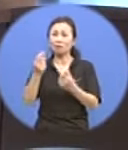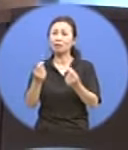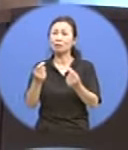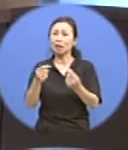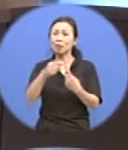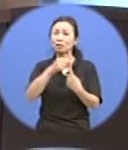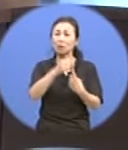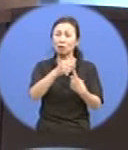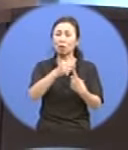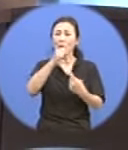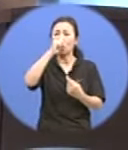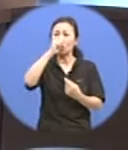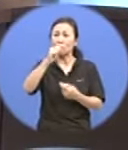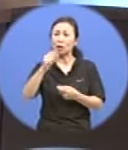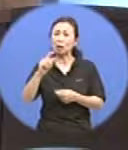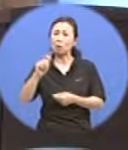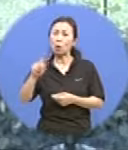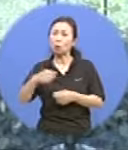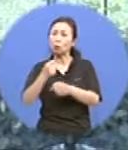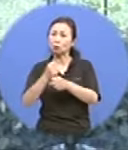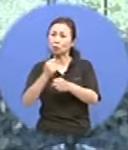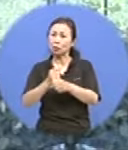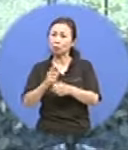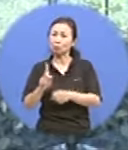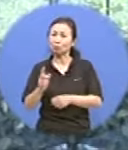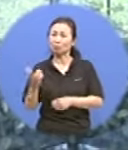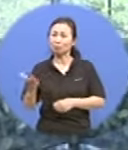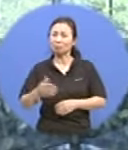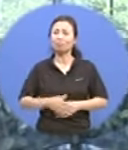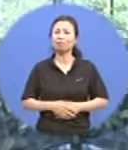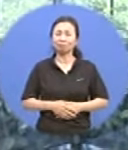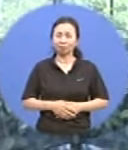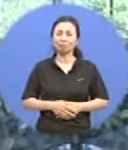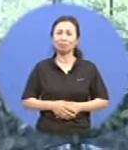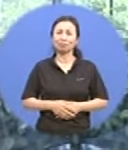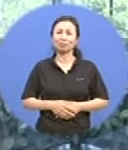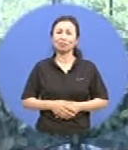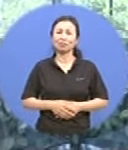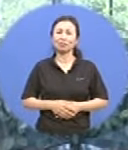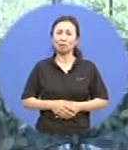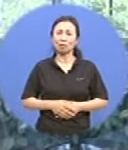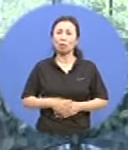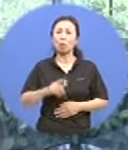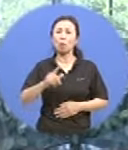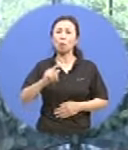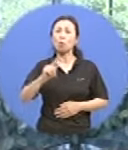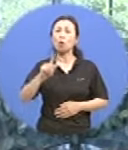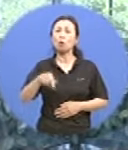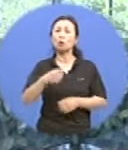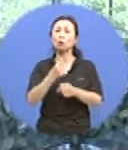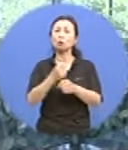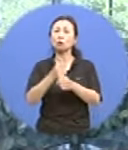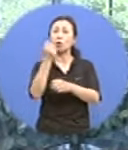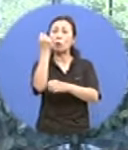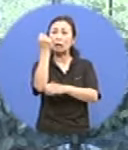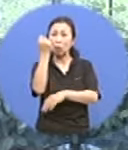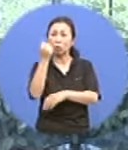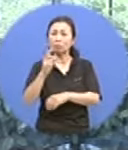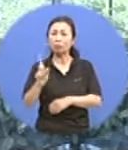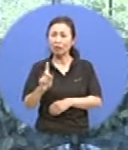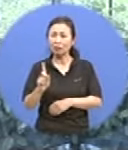た思いですよね。そのあたりはいかがですか。 まず我々ものづくりの基本というのは、いかに社会に役に立つか